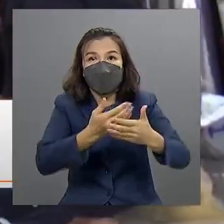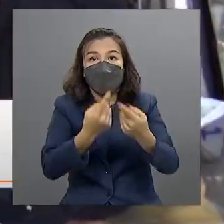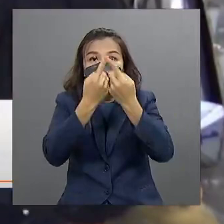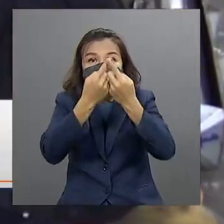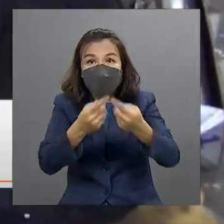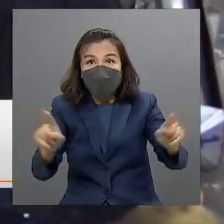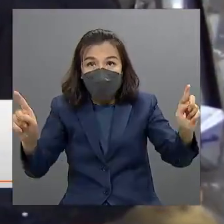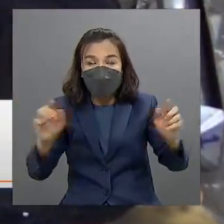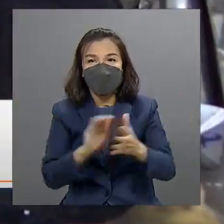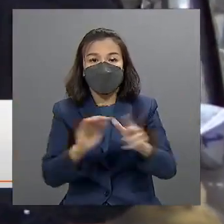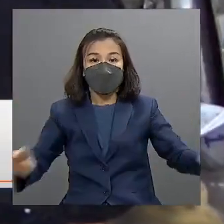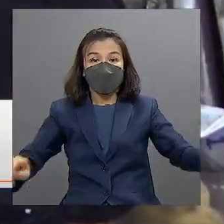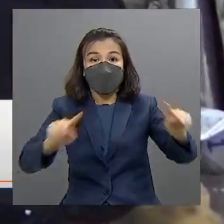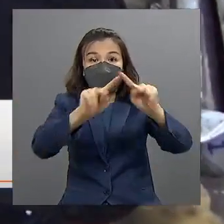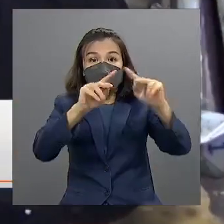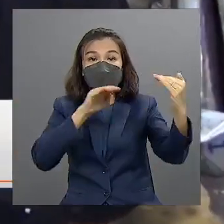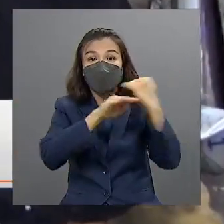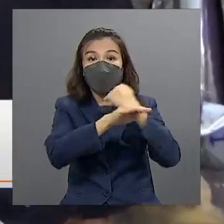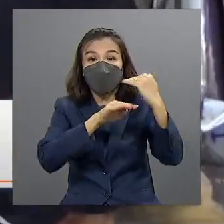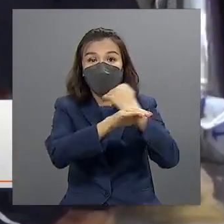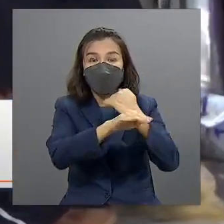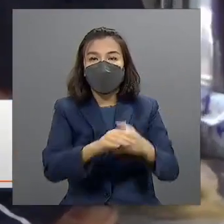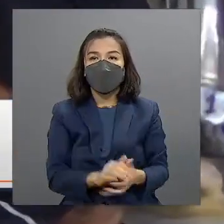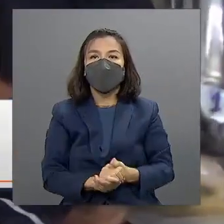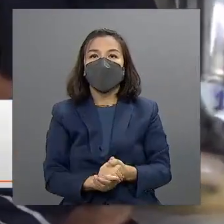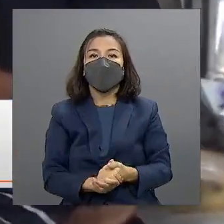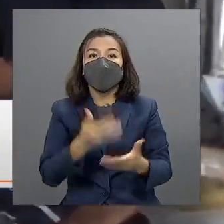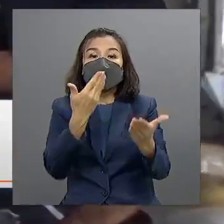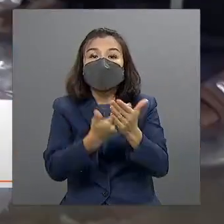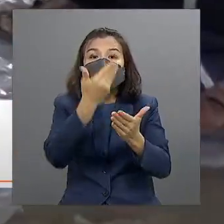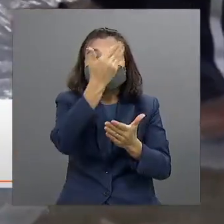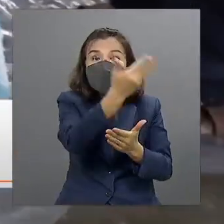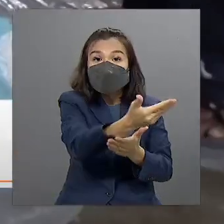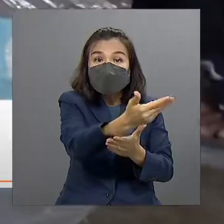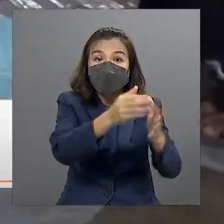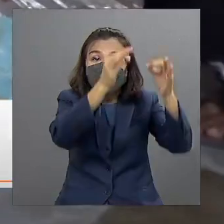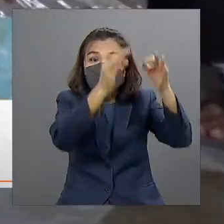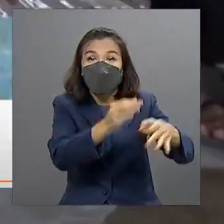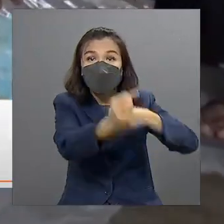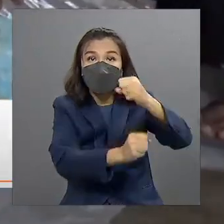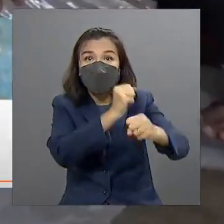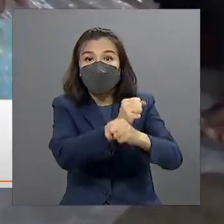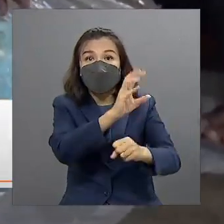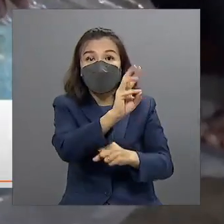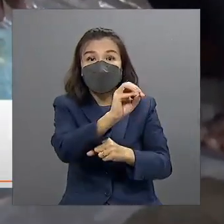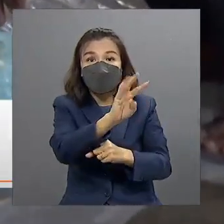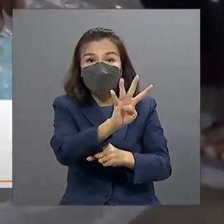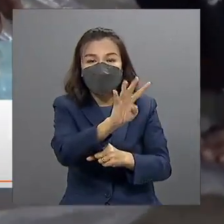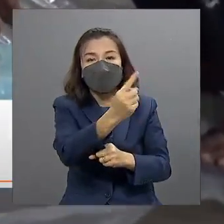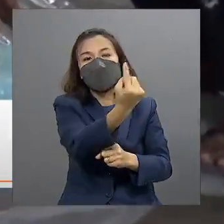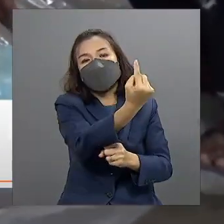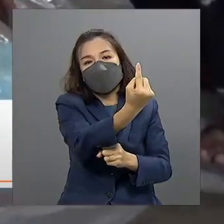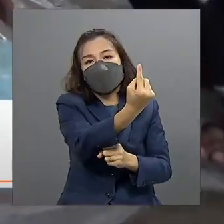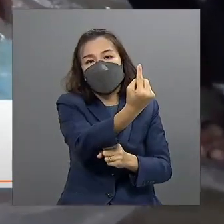ทรวงคำนาคมจัดซือตามบนทึกข้อตกลงในปงบรมาณ 64เพียงปีเดียวทวนั้นค่ะหลงจากนั้น